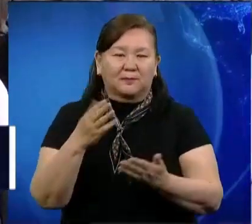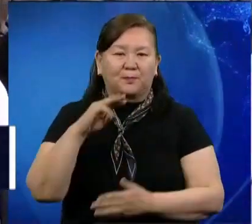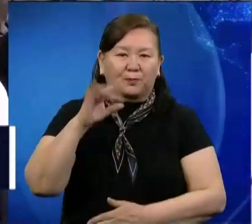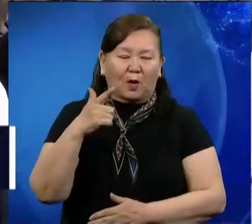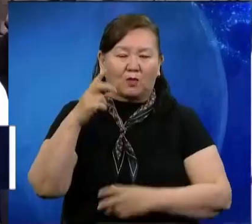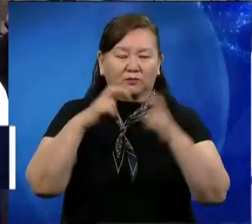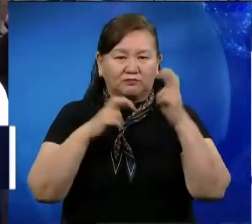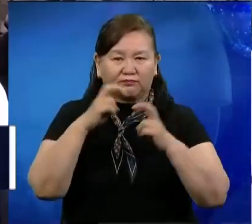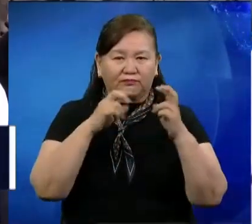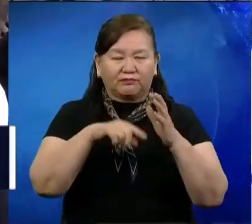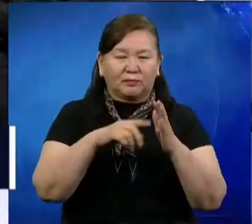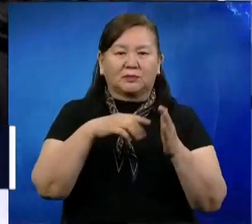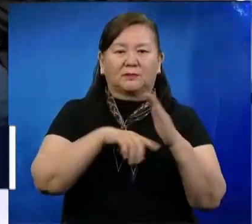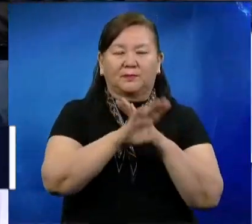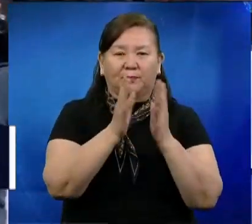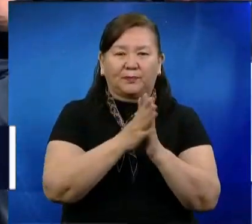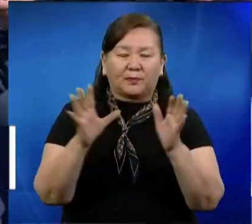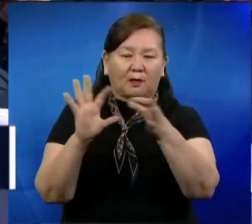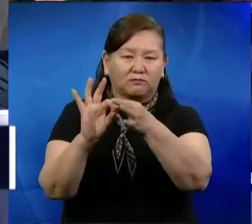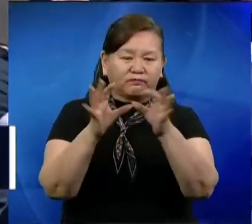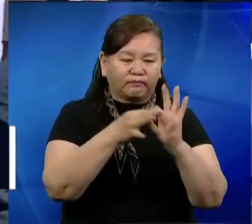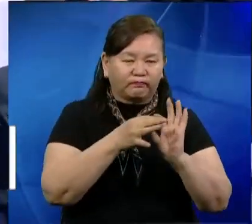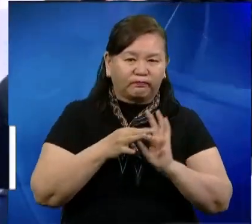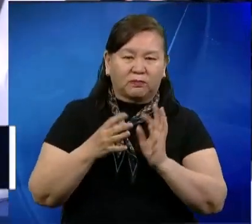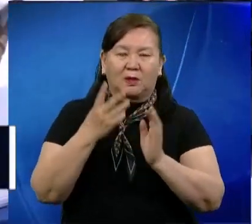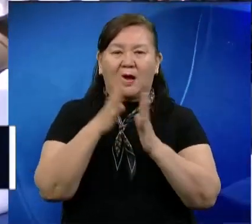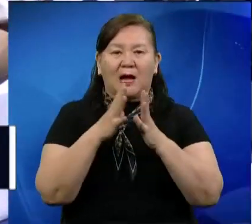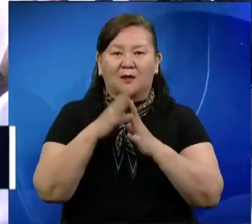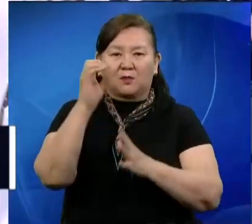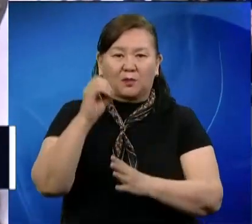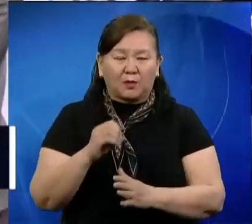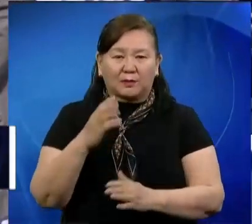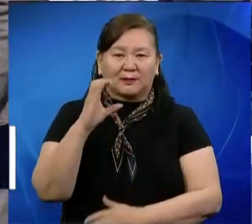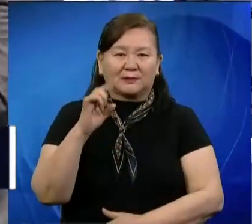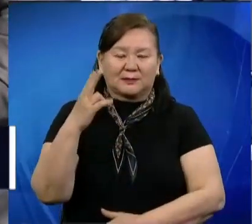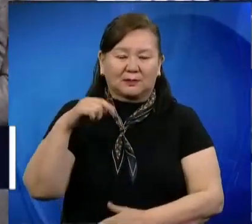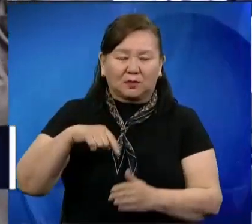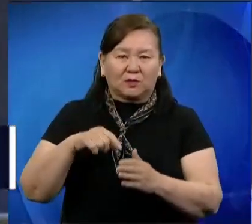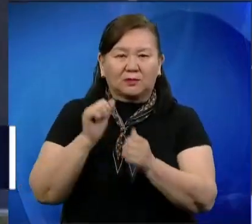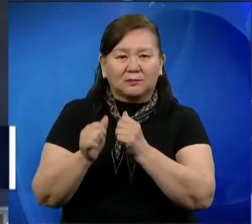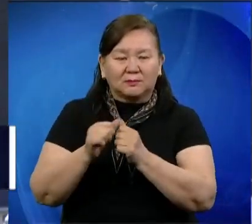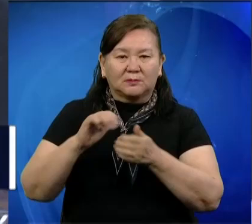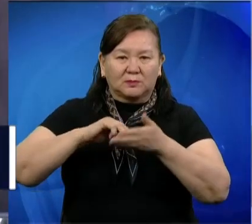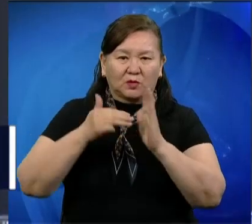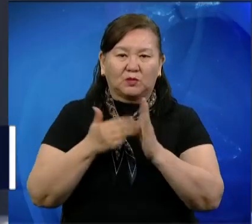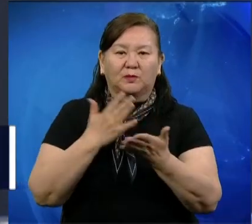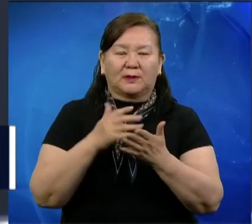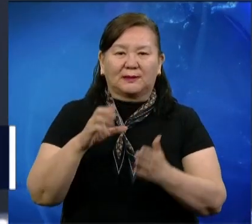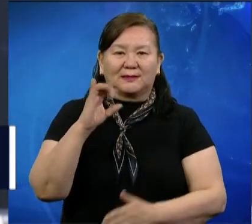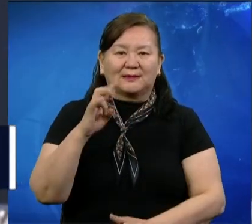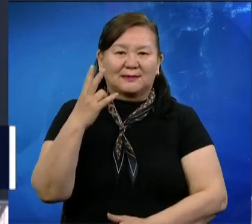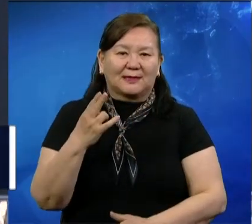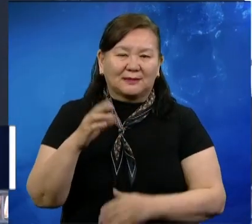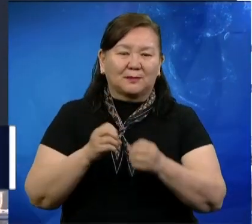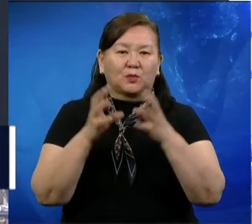хүчнийхээ 90%-ийг төвийн сүлжээнд нийлүүлж, үлдсэн 10%-ийг нь станцын дотоод хэрэглээнд зарцуулахаар төлөвлөжээ. Өнөөдөр тус станцын